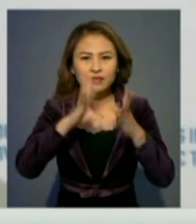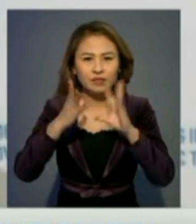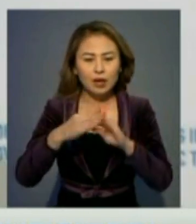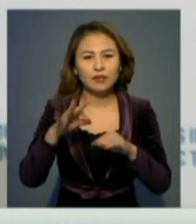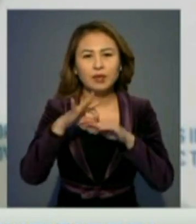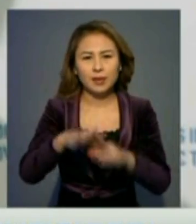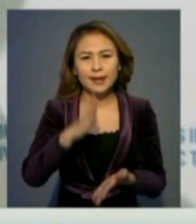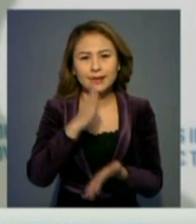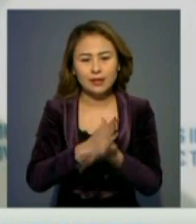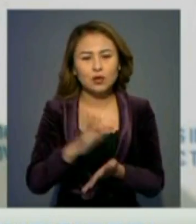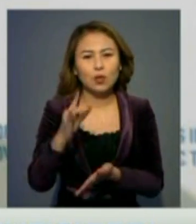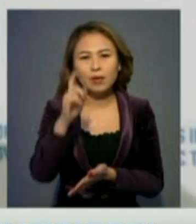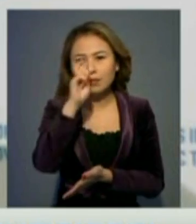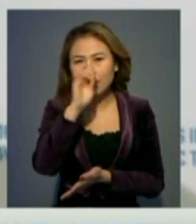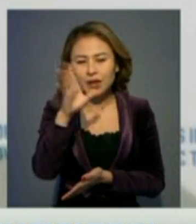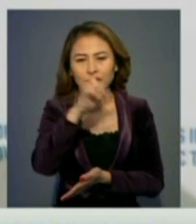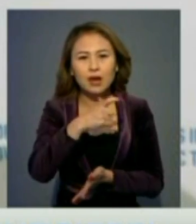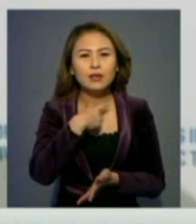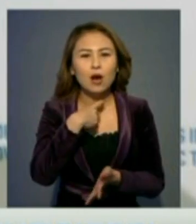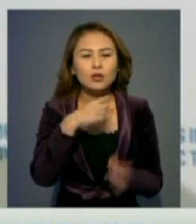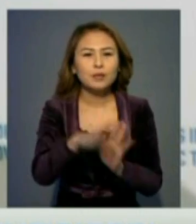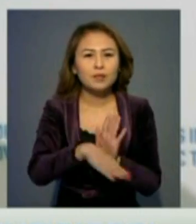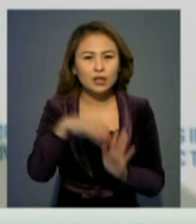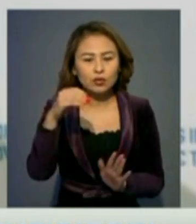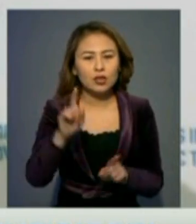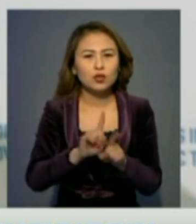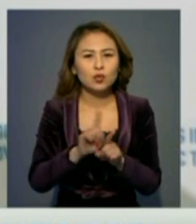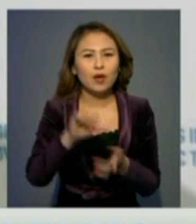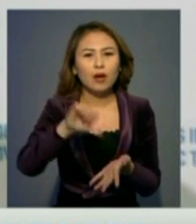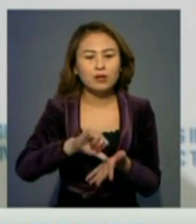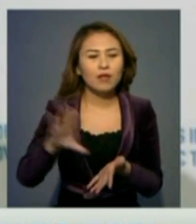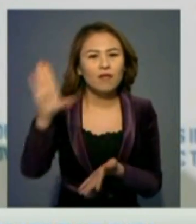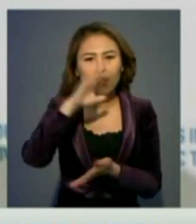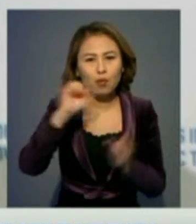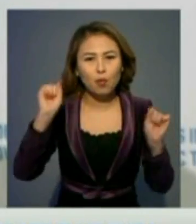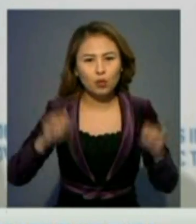қолданылады. Дегенмен науқанға барлық дауыс берушілердің қатысу мүмкіндігі жоқ.